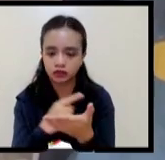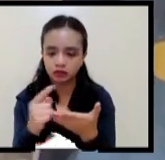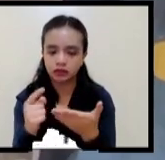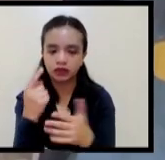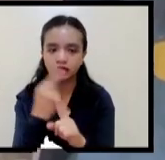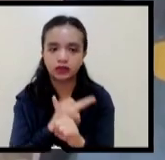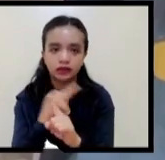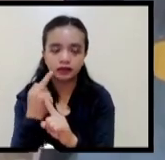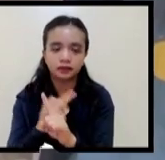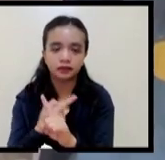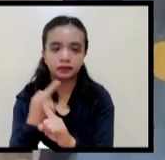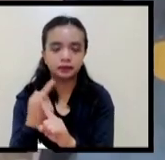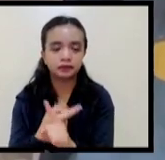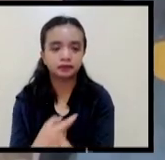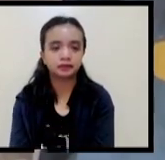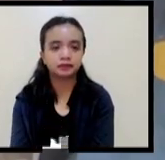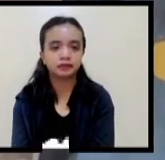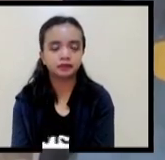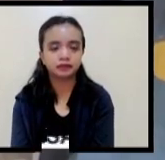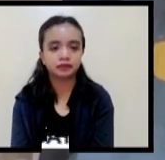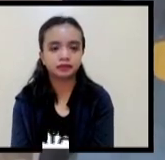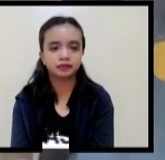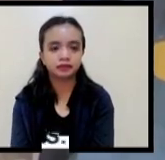monthly basis, ganyan. And also,